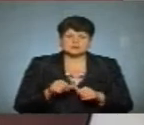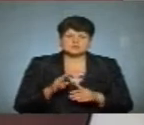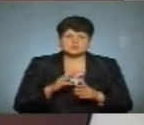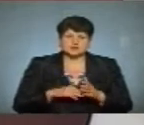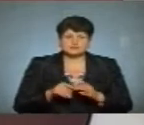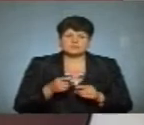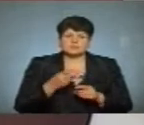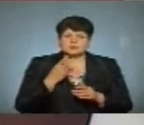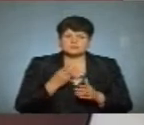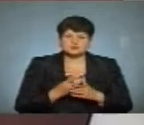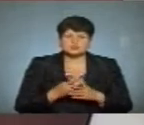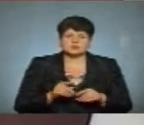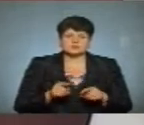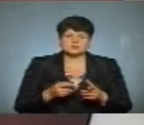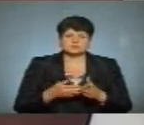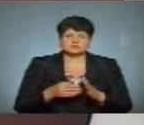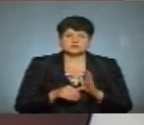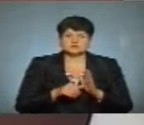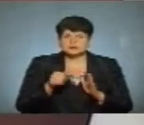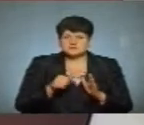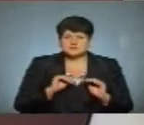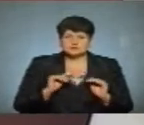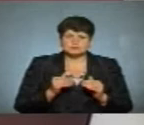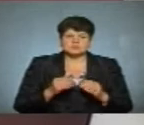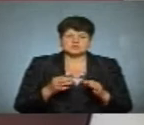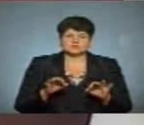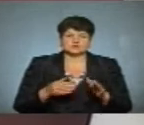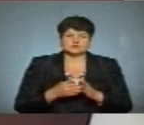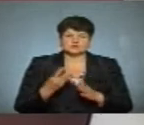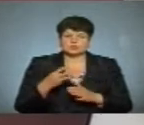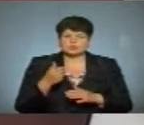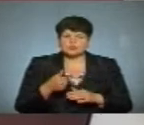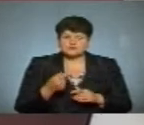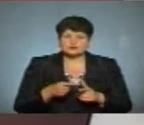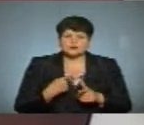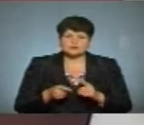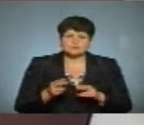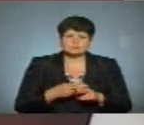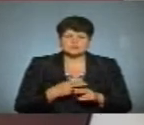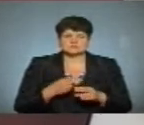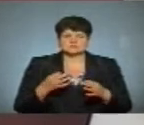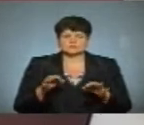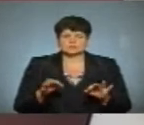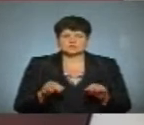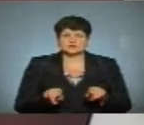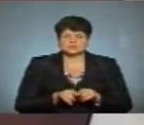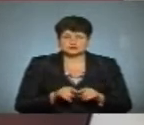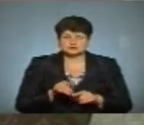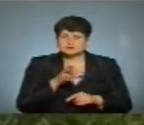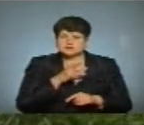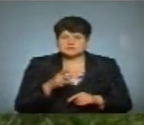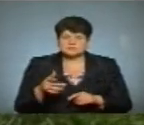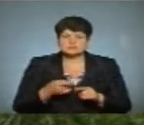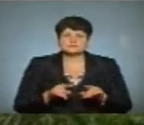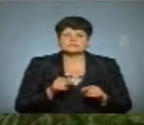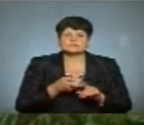вона передбачає також арешт до 6 місяців, обмеження волі до 3 років або ж позбавлення волі на той самий термін. Нагадаю, через